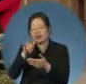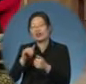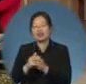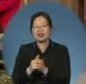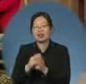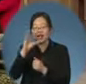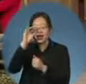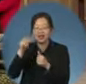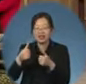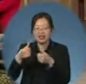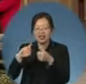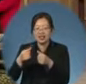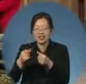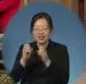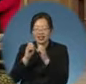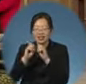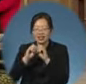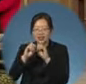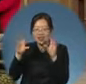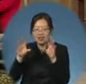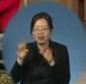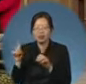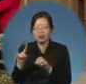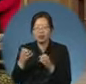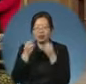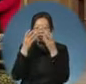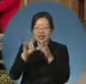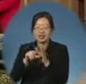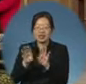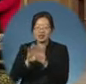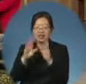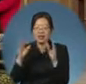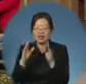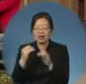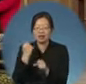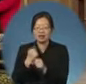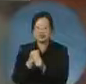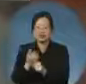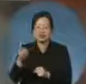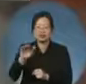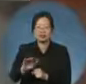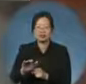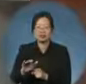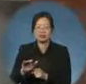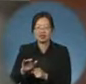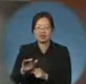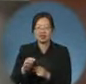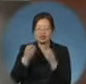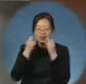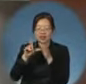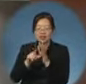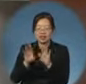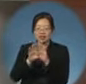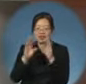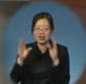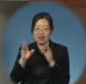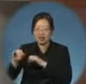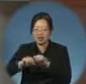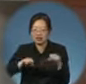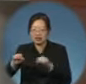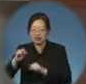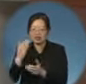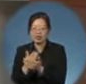아래에서 께서 뭐 우리는 이렇게 해서 목 새로운 새끼 대로 개 찾겠지만 얘네들은 새로운 색을 개체 가는게 아니고